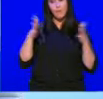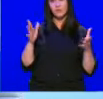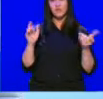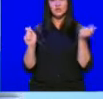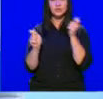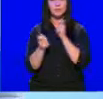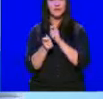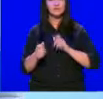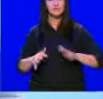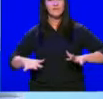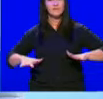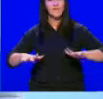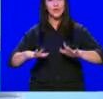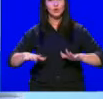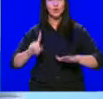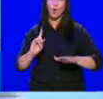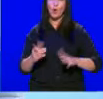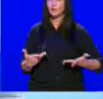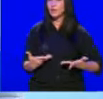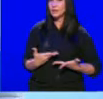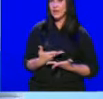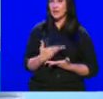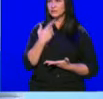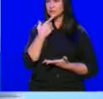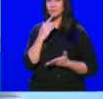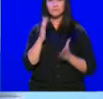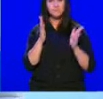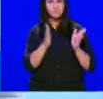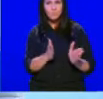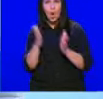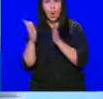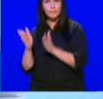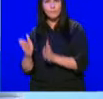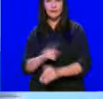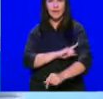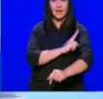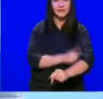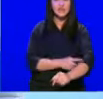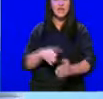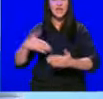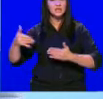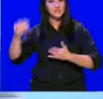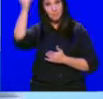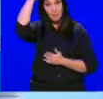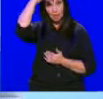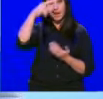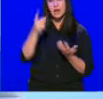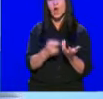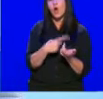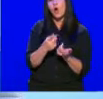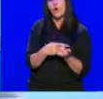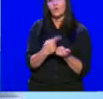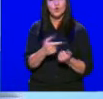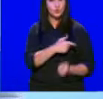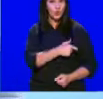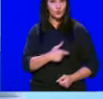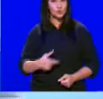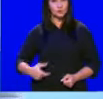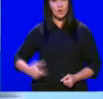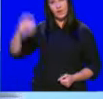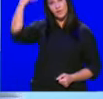в територия, която е от интерес за определени сили извън България, отколкото от